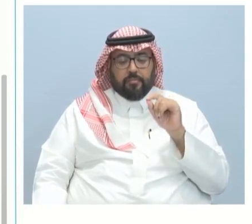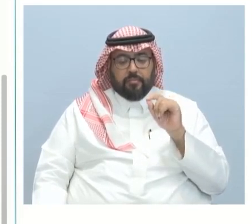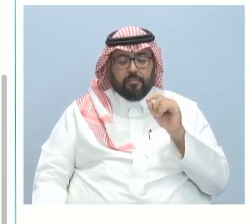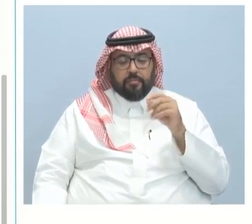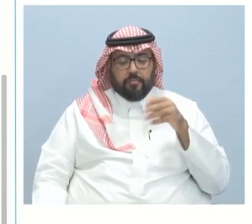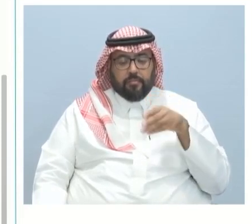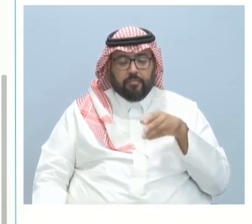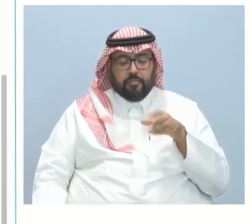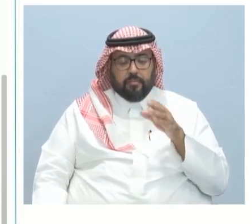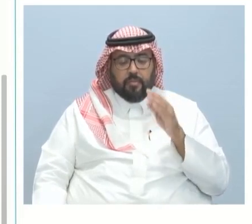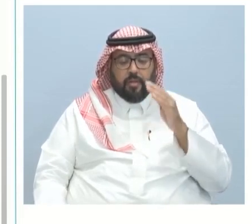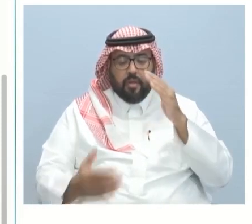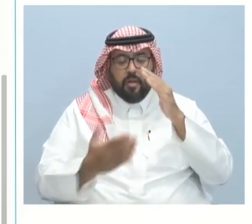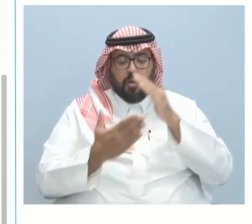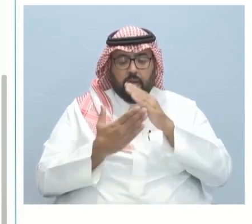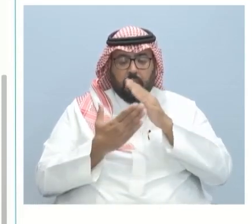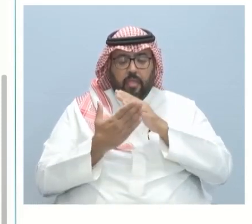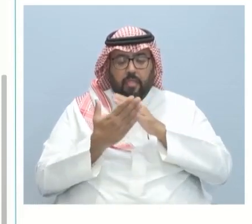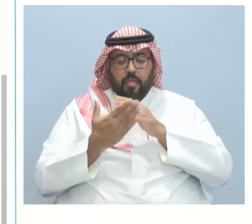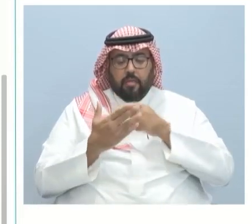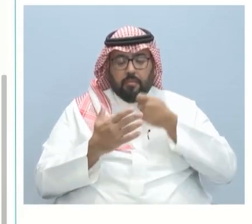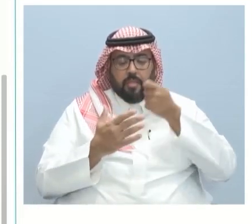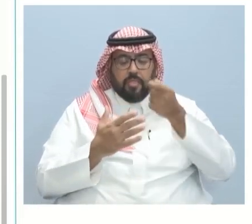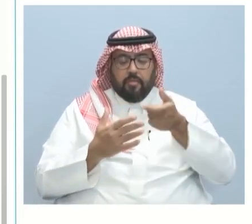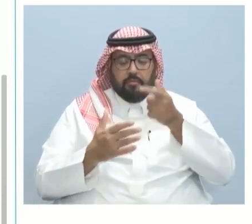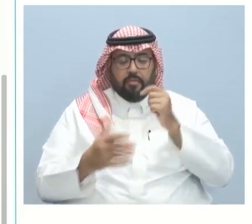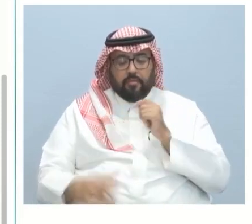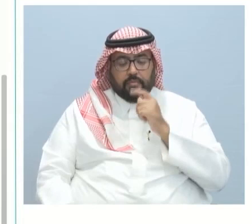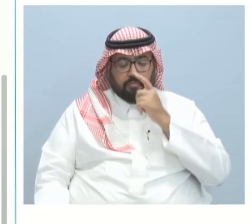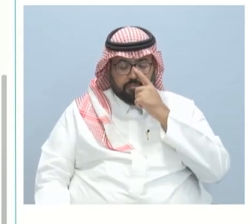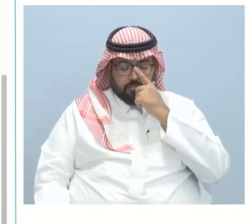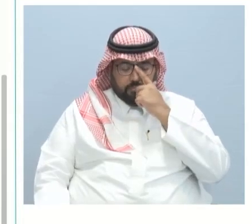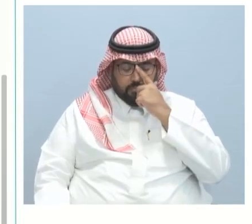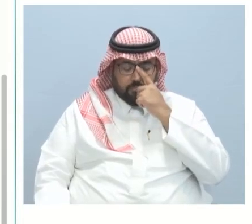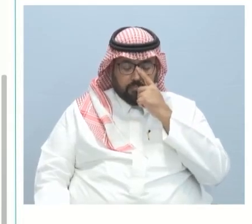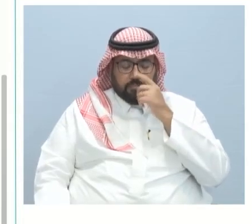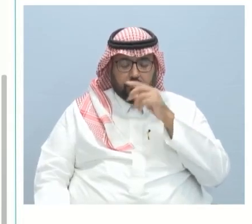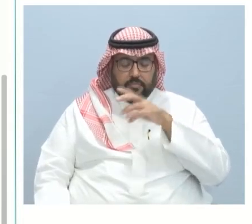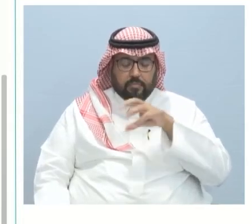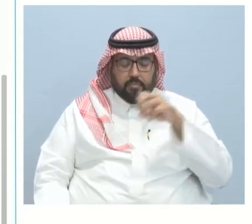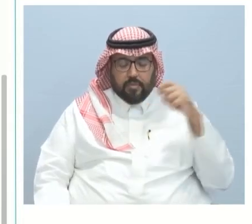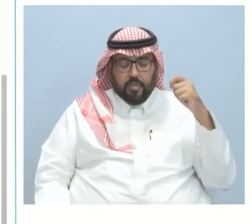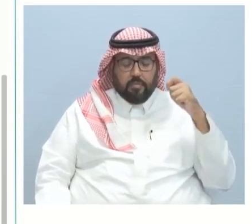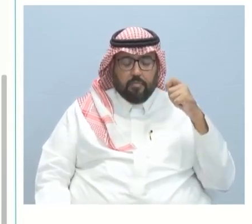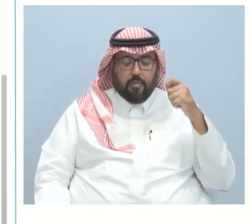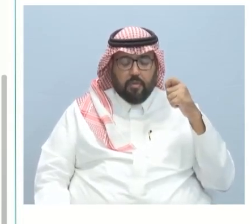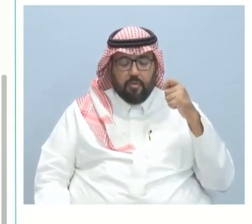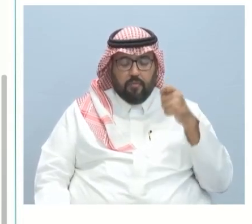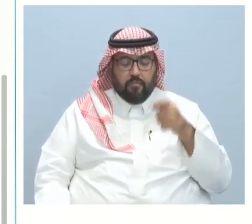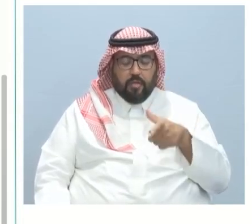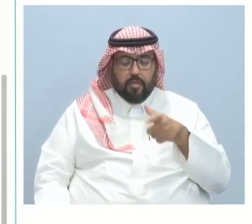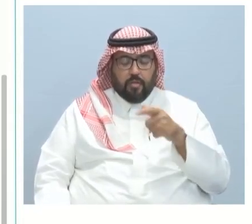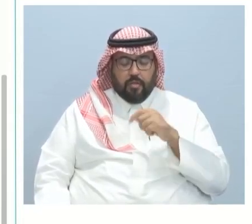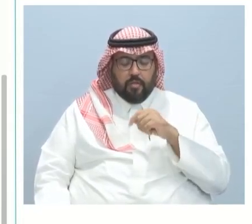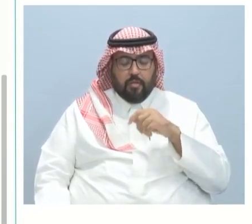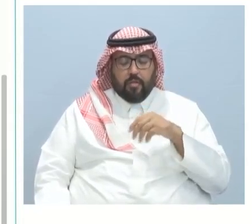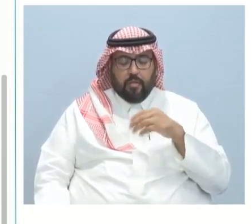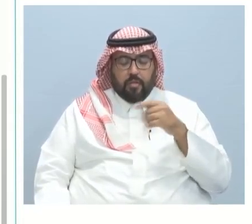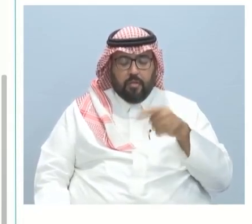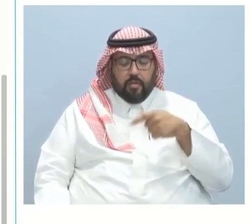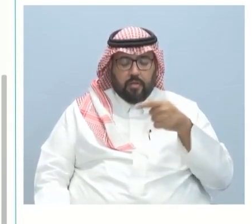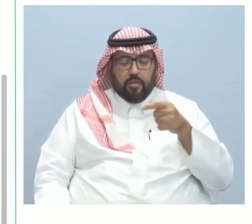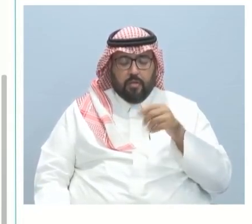ومن خلال نظام فئات نظام الدفع نقوم بحب وافلات لبنات تحرك ايضا